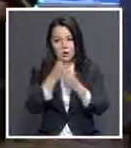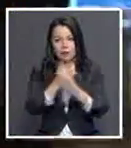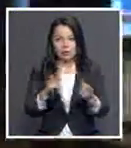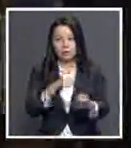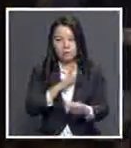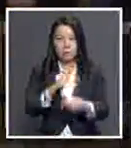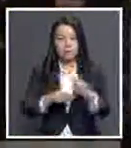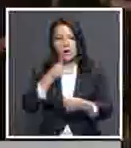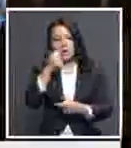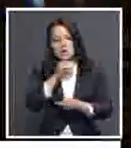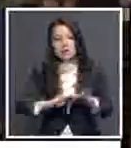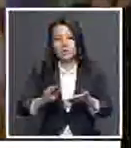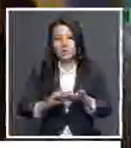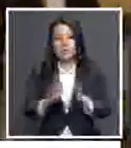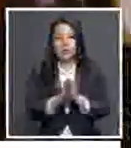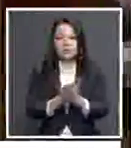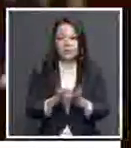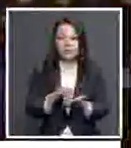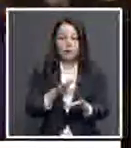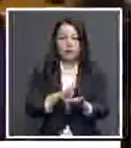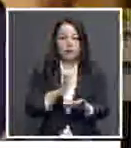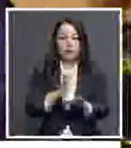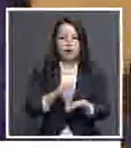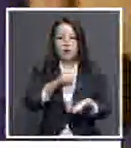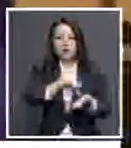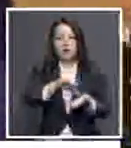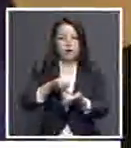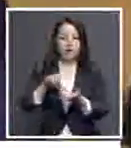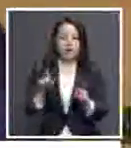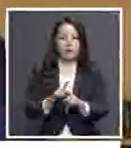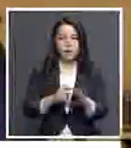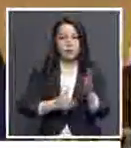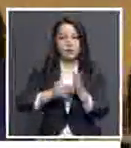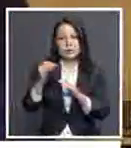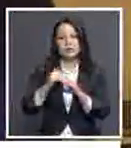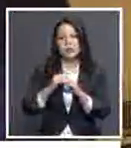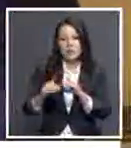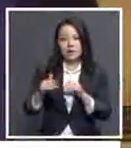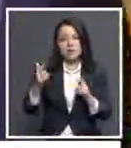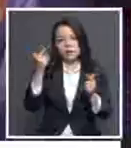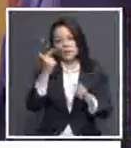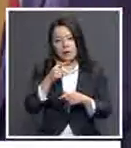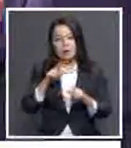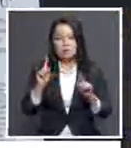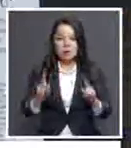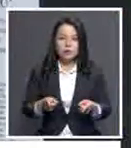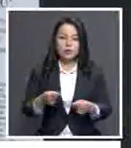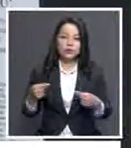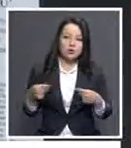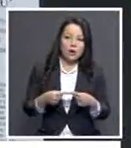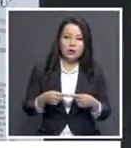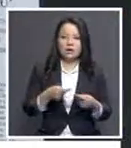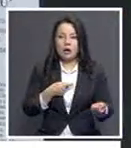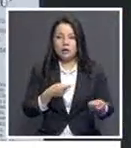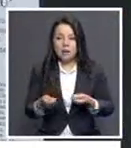келесі аптада жарық көретін естелік кітабында жазған. Associated Press агенттігі жоғарғы деңгейдегі бейілділік, шын өтірік және